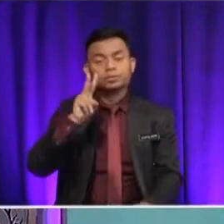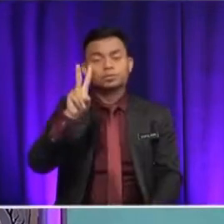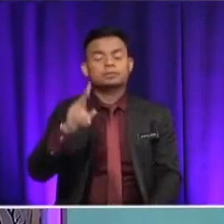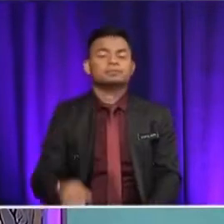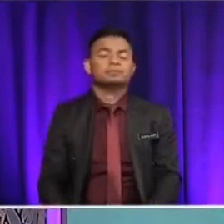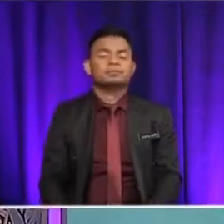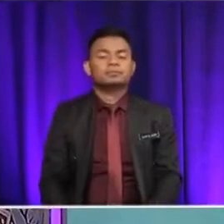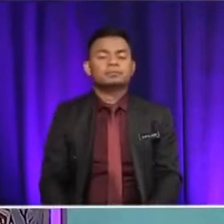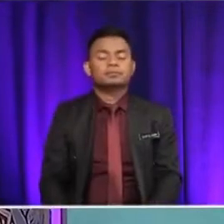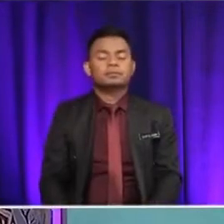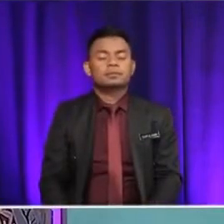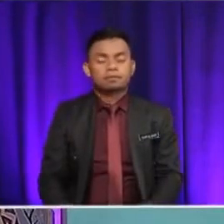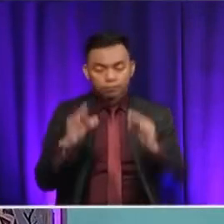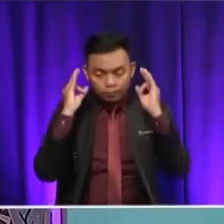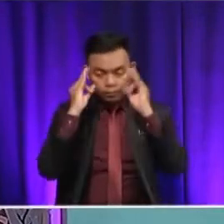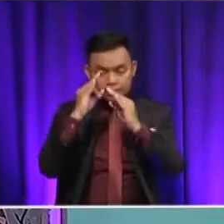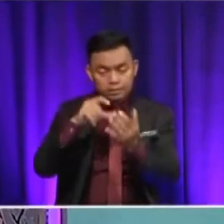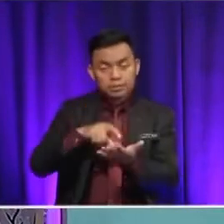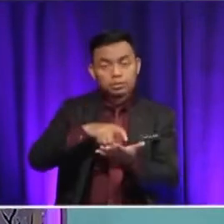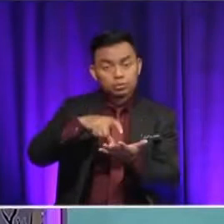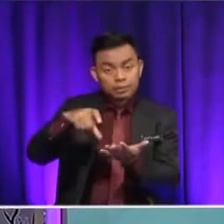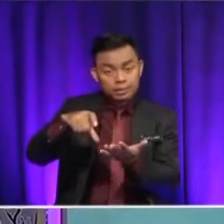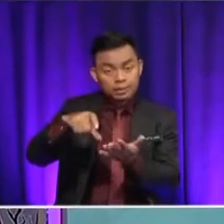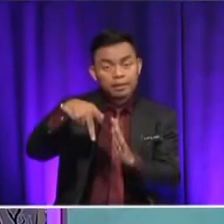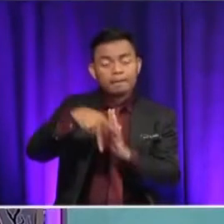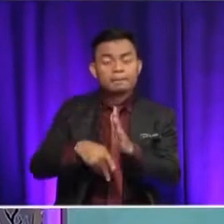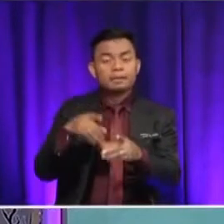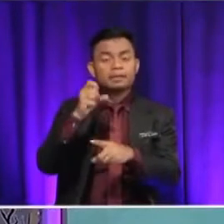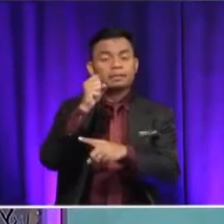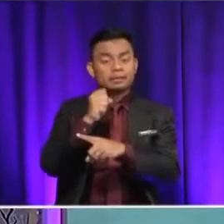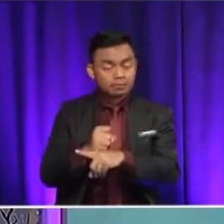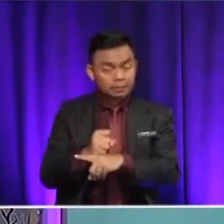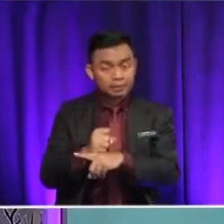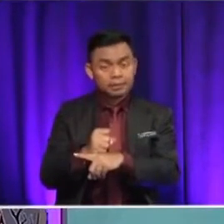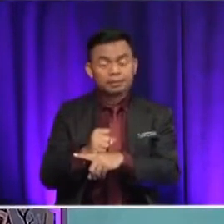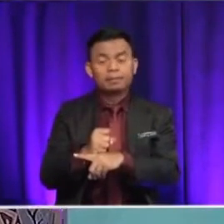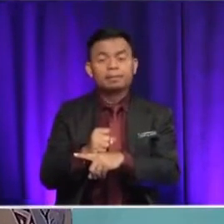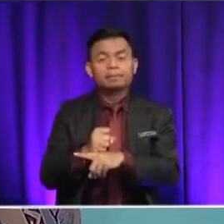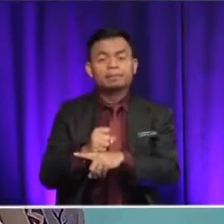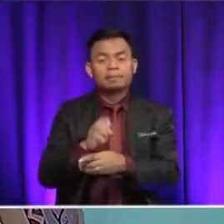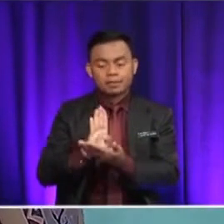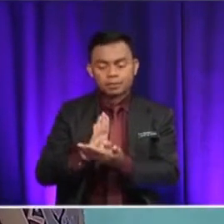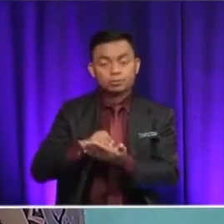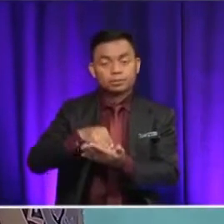cikgu adalah lukisan perkhidmatan bangunan. Okey cikgu, jom kita mulakan cikgu. Alright.